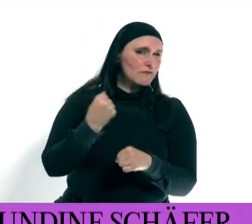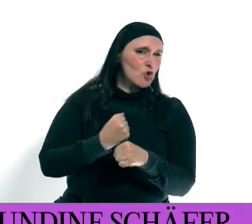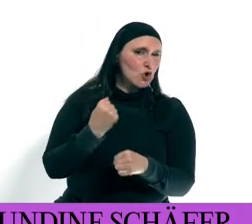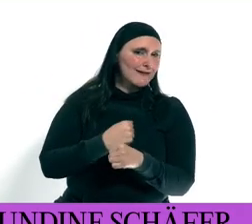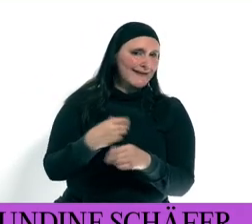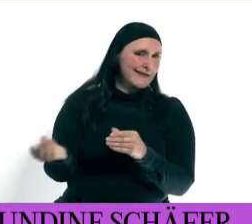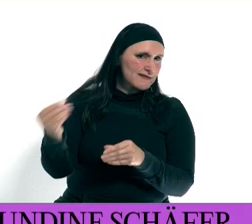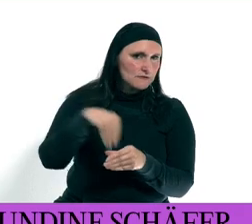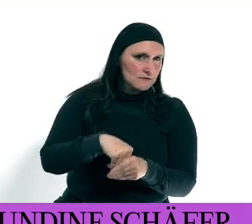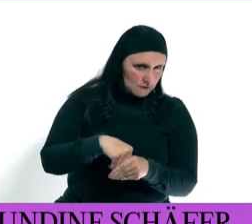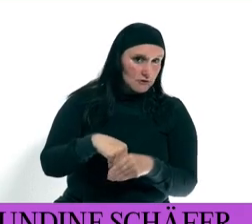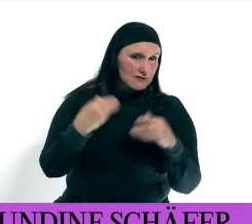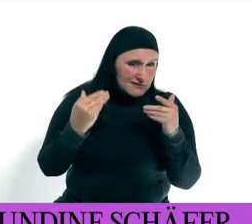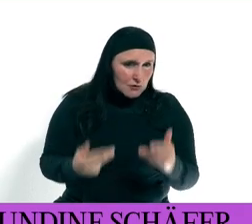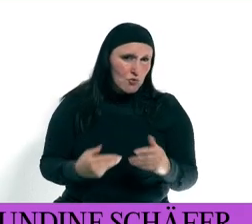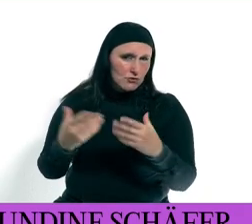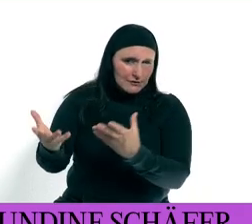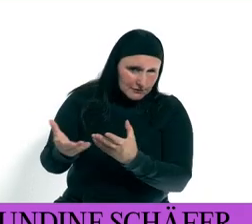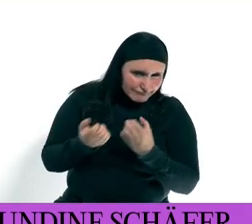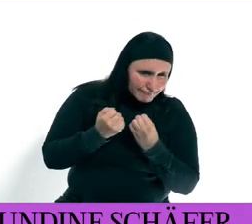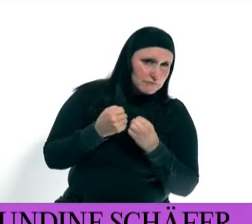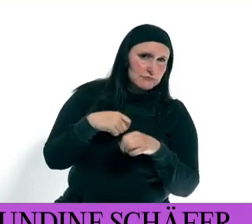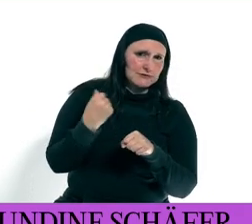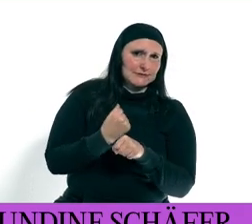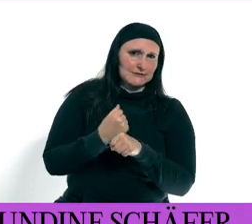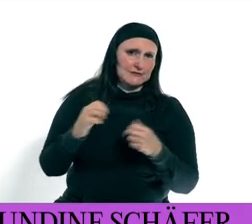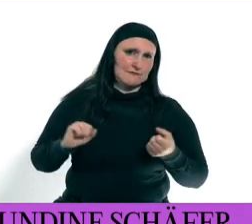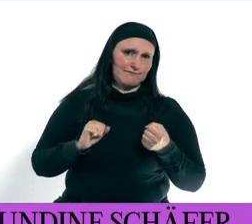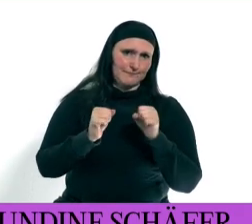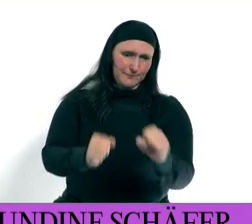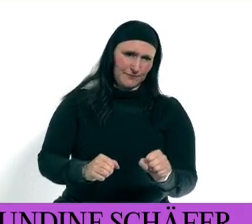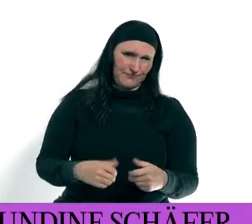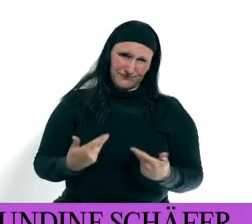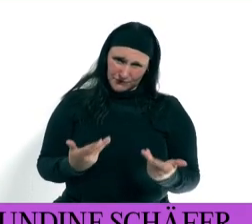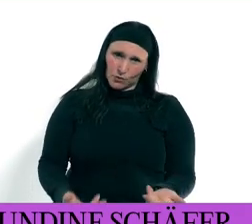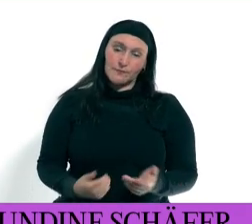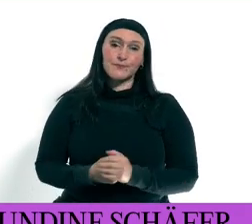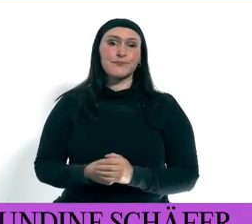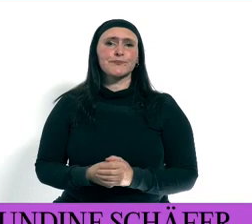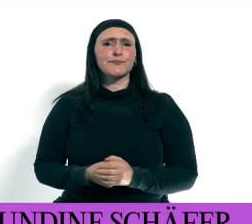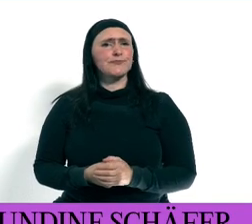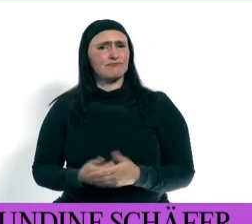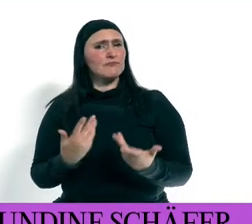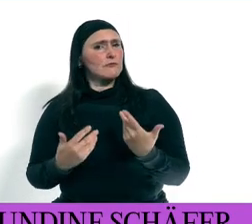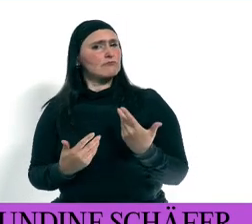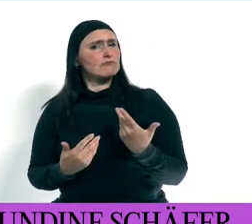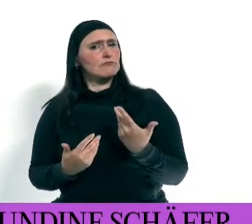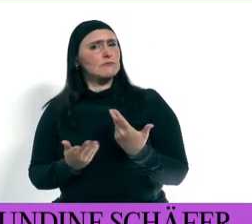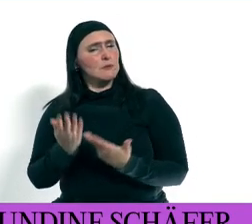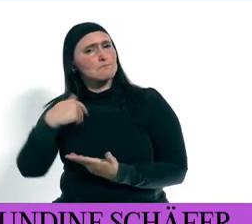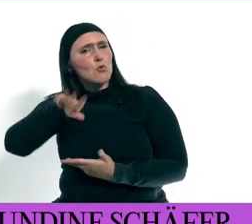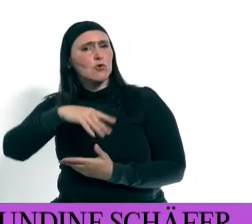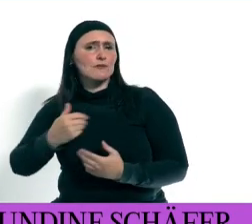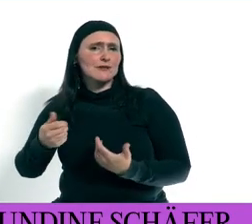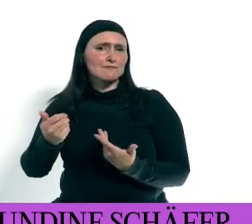der Öffentlichkeit die Möglichkeit zu geben, sich selbst einzubringen. Die Documenta als Prozess, das ist ein Experiment.